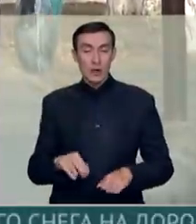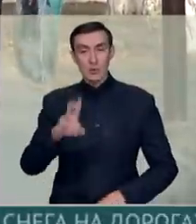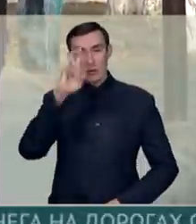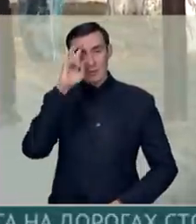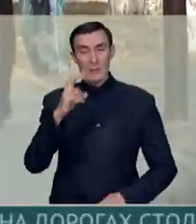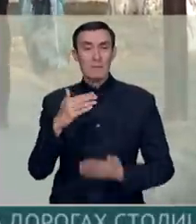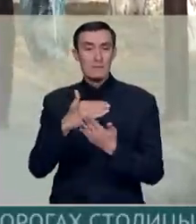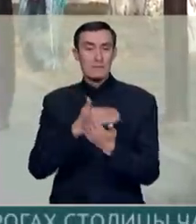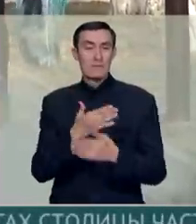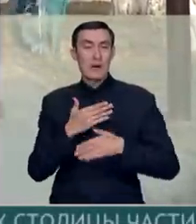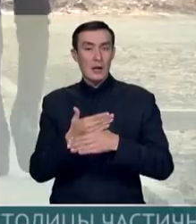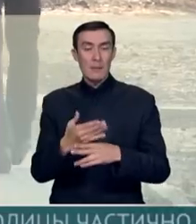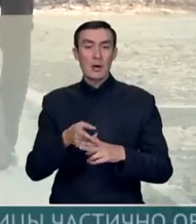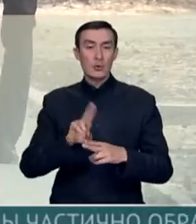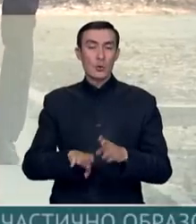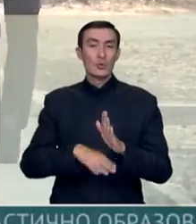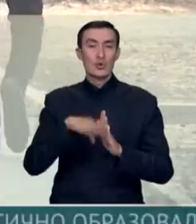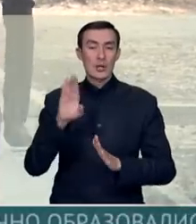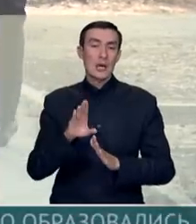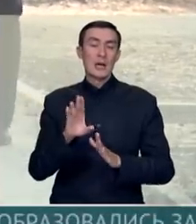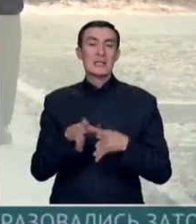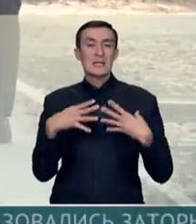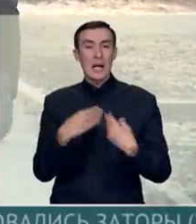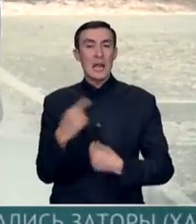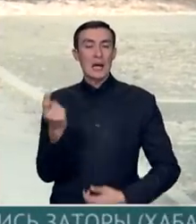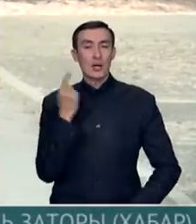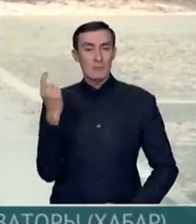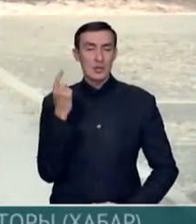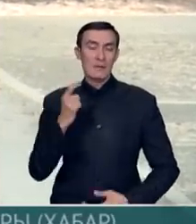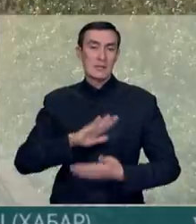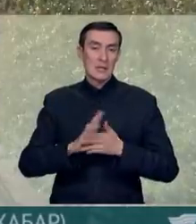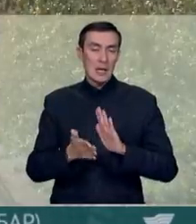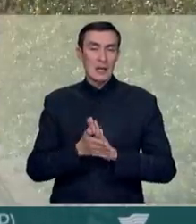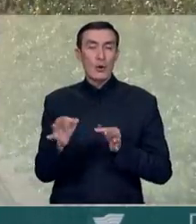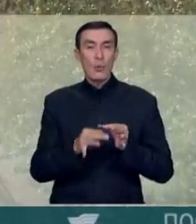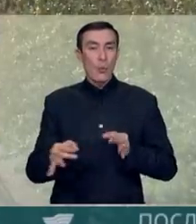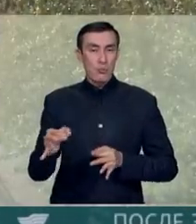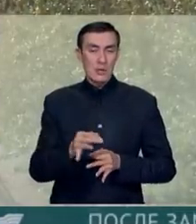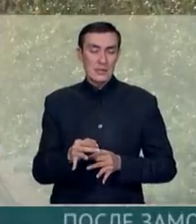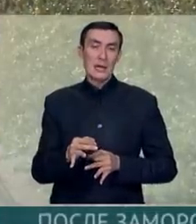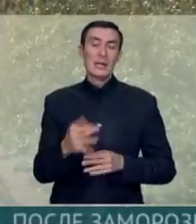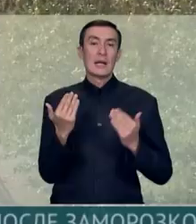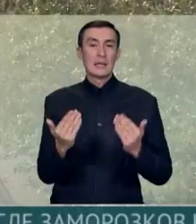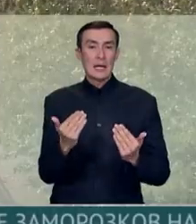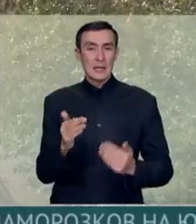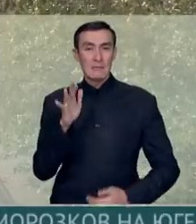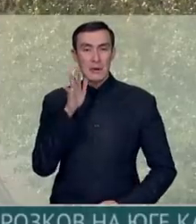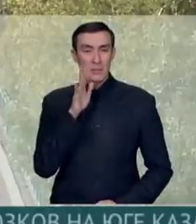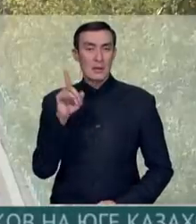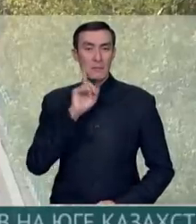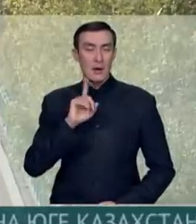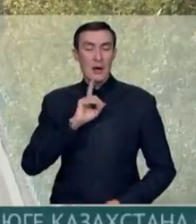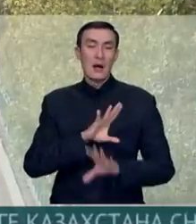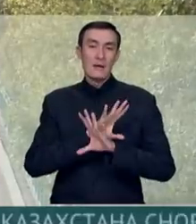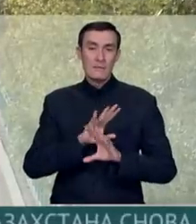государственным программам, которые нацелены на улучшение социально-экономической составляющей региона. На данный момент у меня